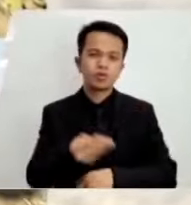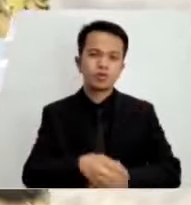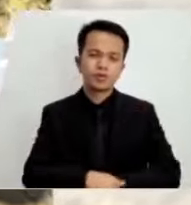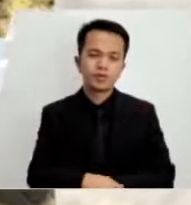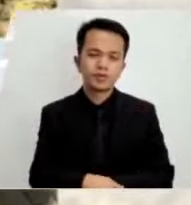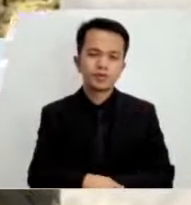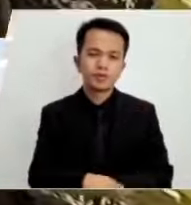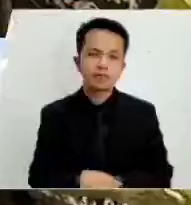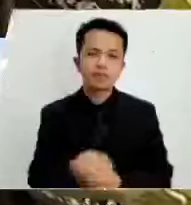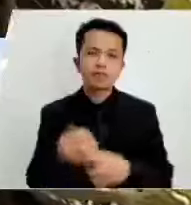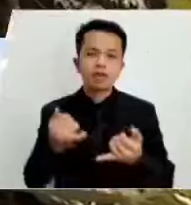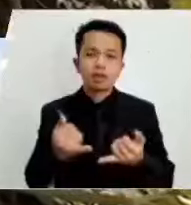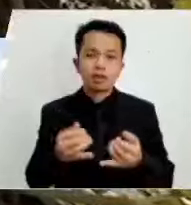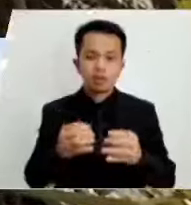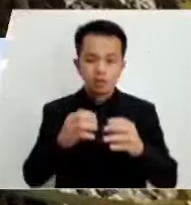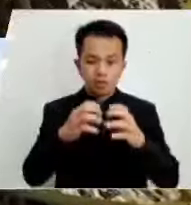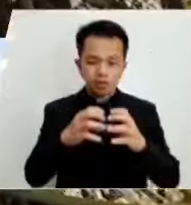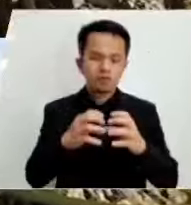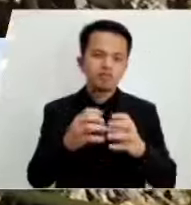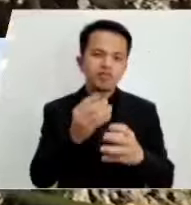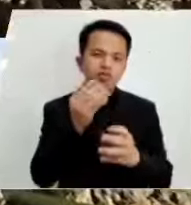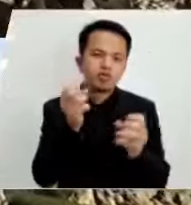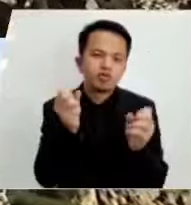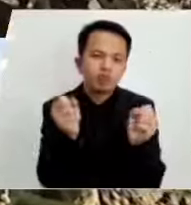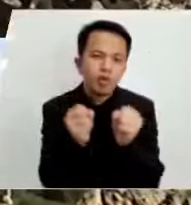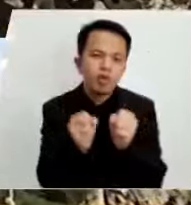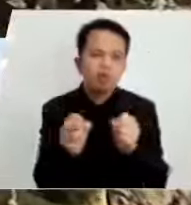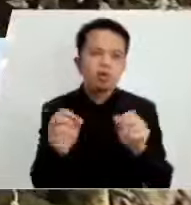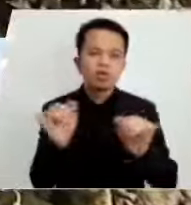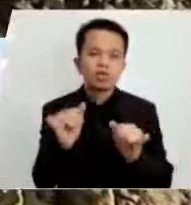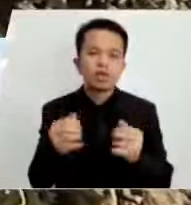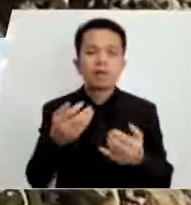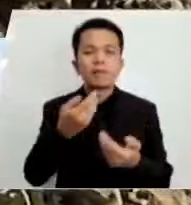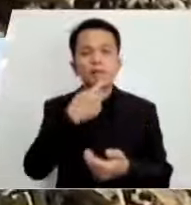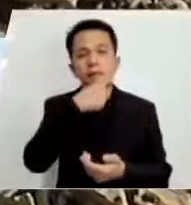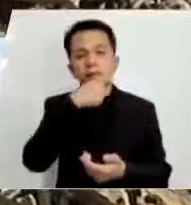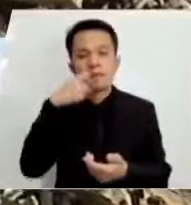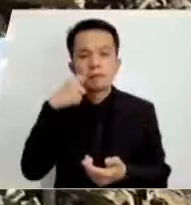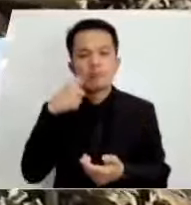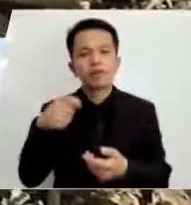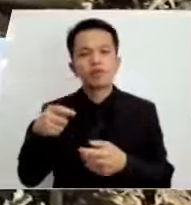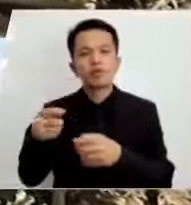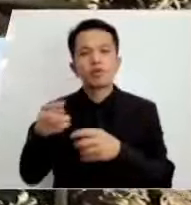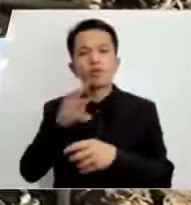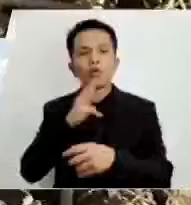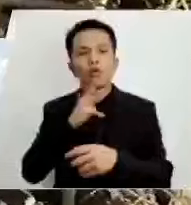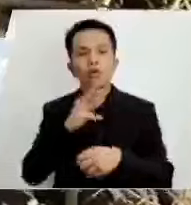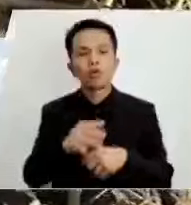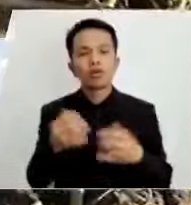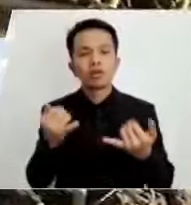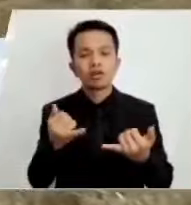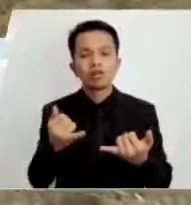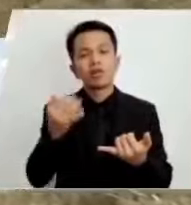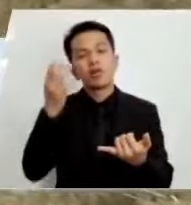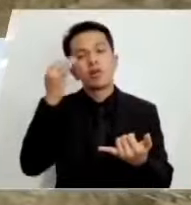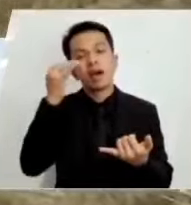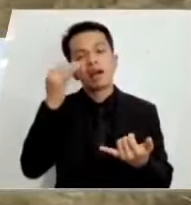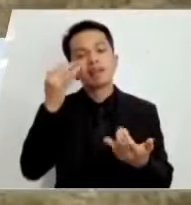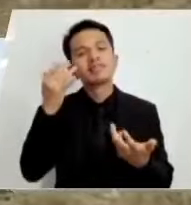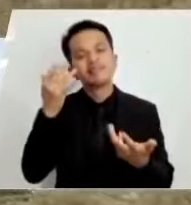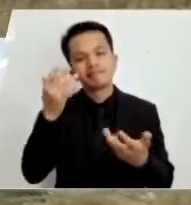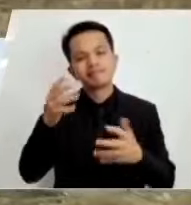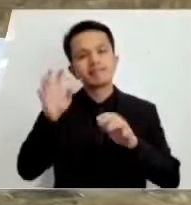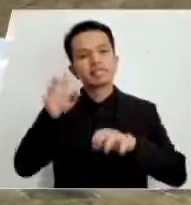lumaki ang mga bunga at natuyo na rin ang mga irigasyon dahil hindi pa umuulan doon simula noong Disyembre ayon sa